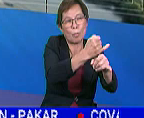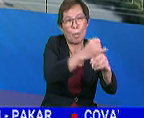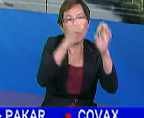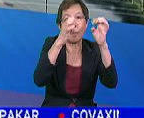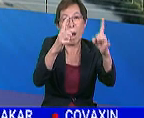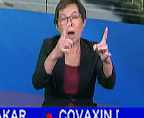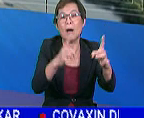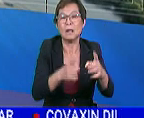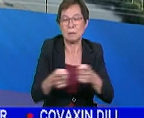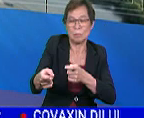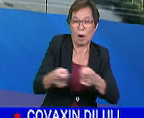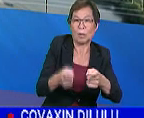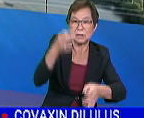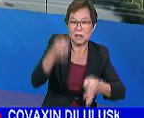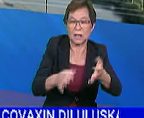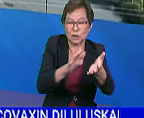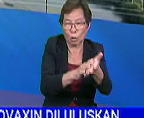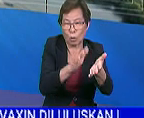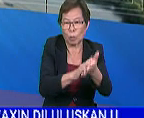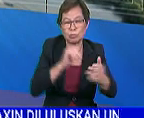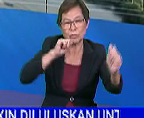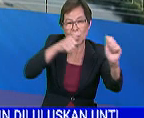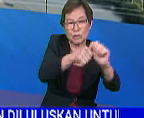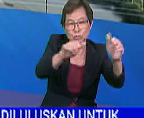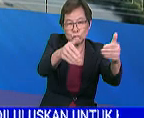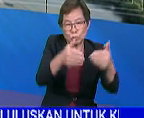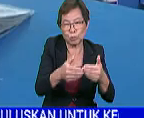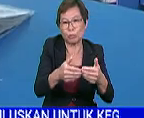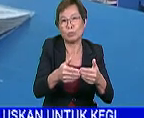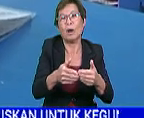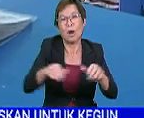bawah kendaliannya sekiranya sesi persekolahan di arah